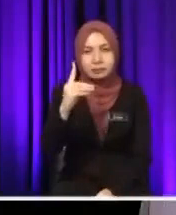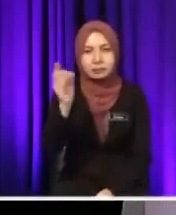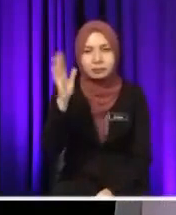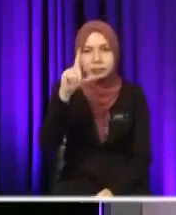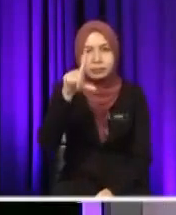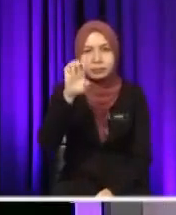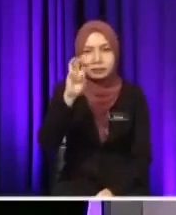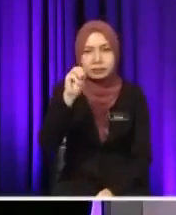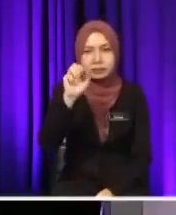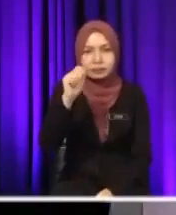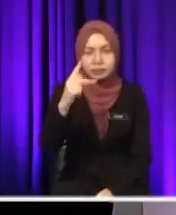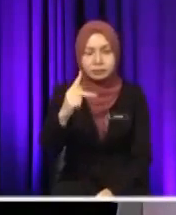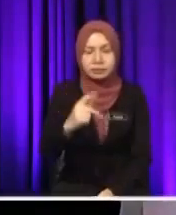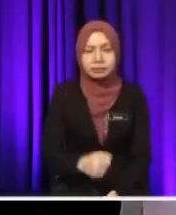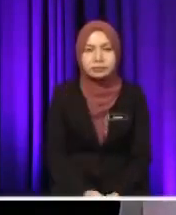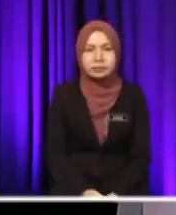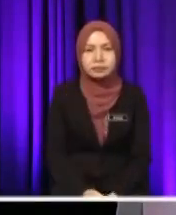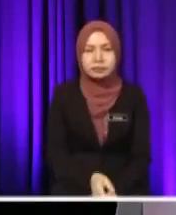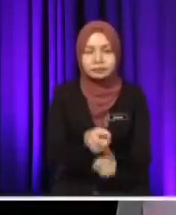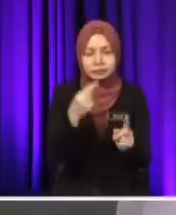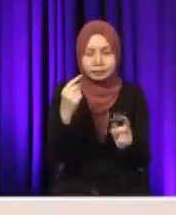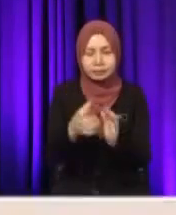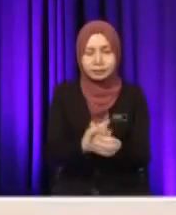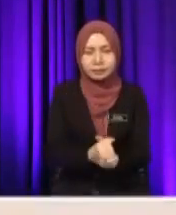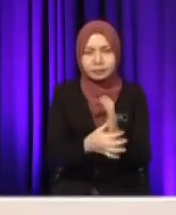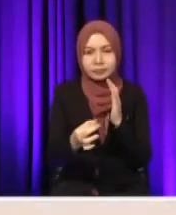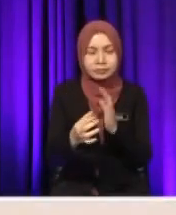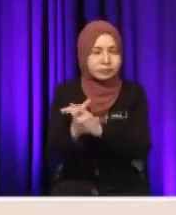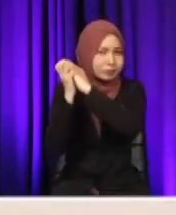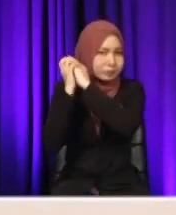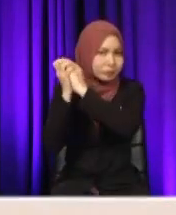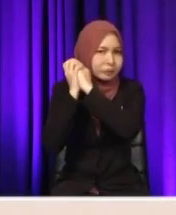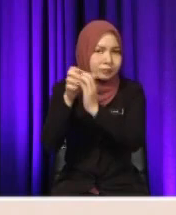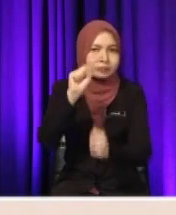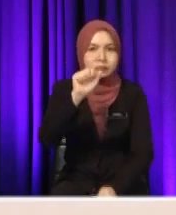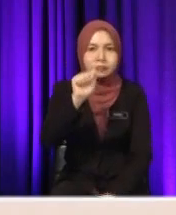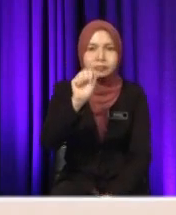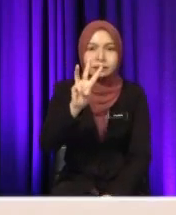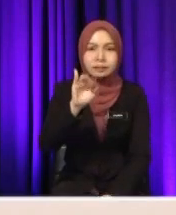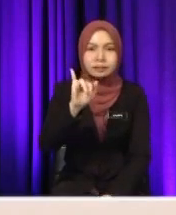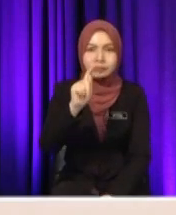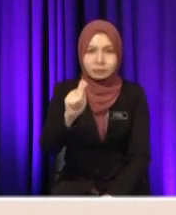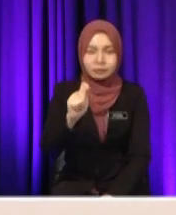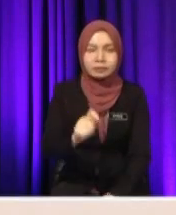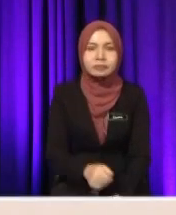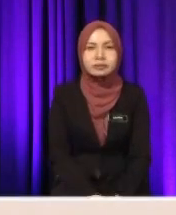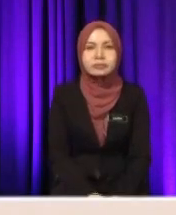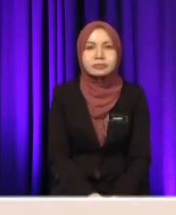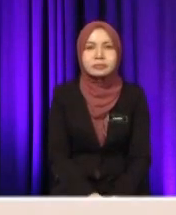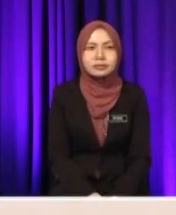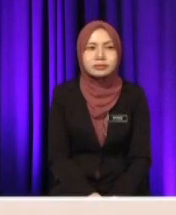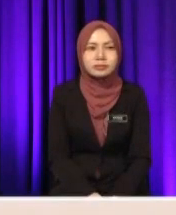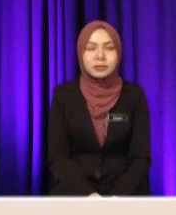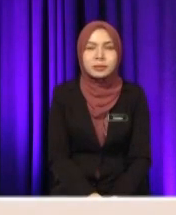minyak sawit yang kita gunakan tadi dengan alkali pekat. Seperti larutan natrium hidroksida pekat. Okey, dan